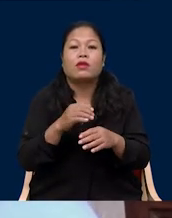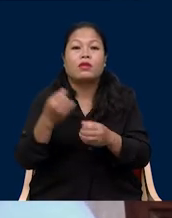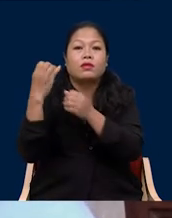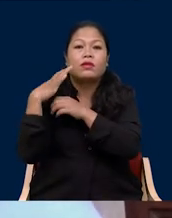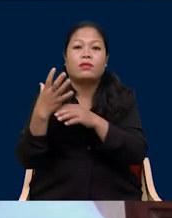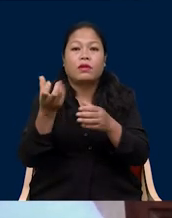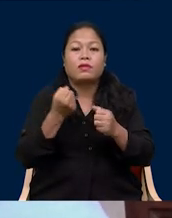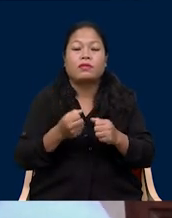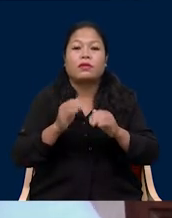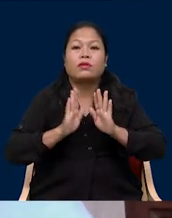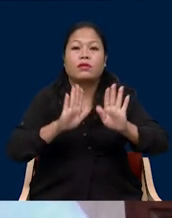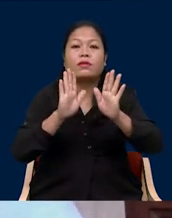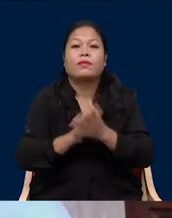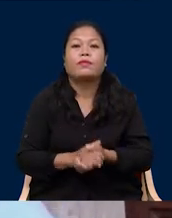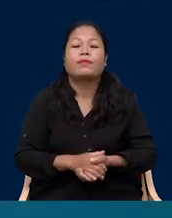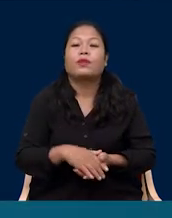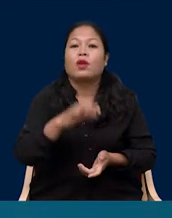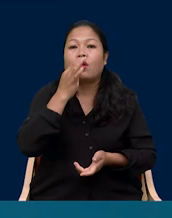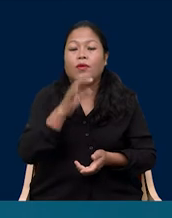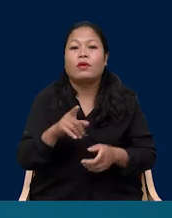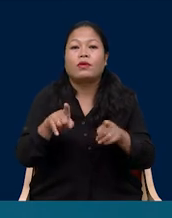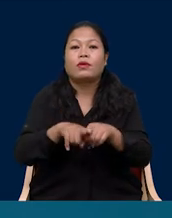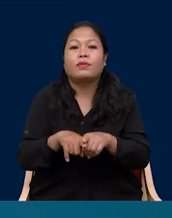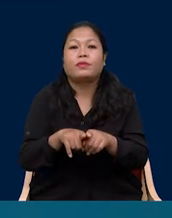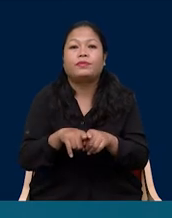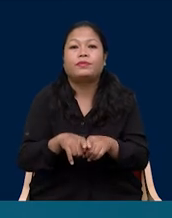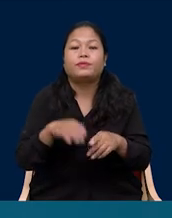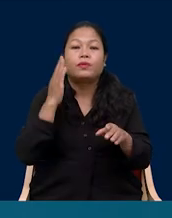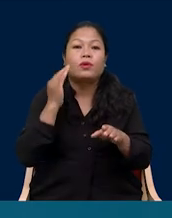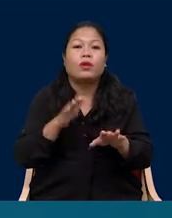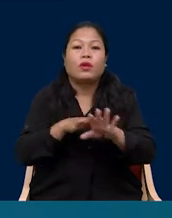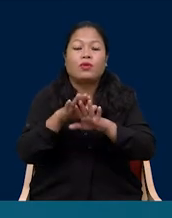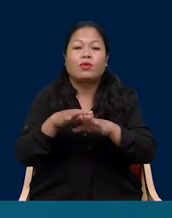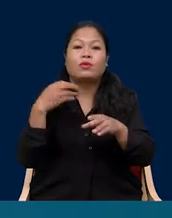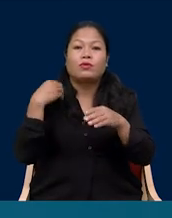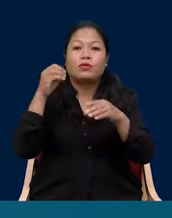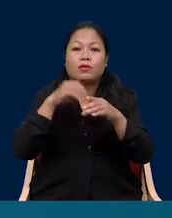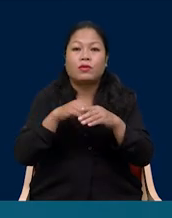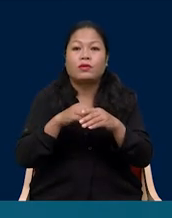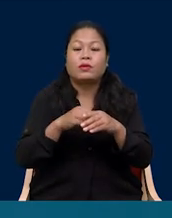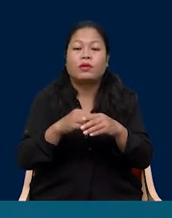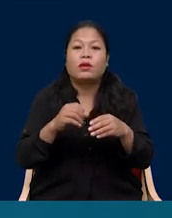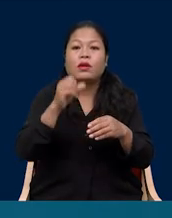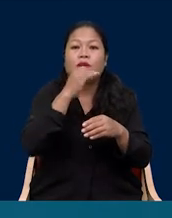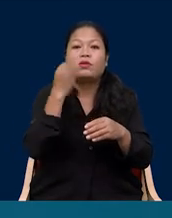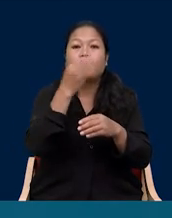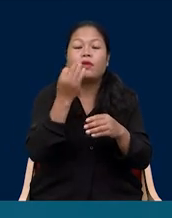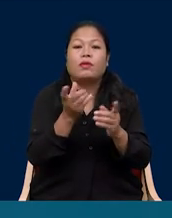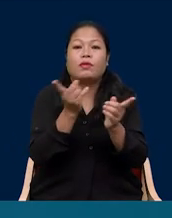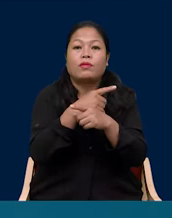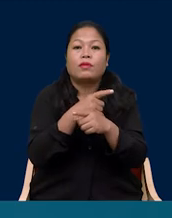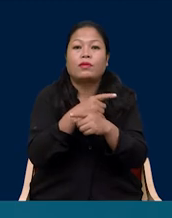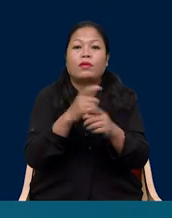भूमिका खेल्नुपर्छ जस्तो नै लाग्छ मलाई. हस् धन्यवाद. हजुर, पक्कै पनि महिलाहरूको सहभागिता अझै पनि